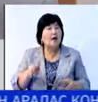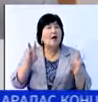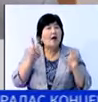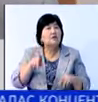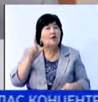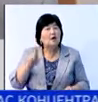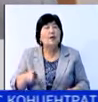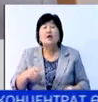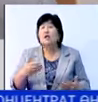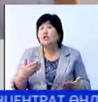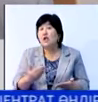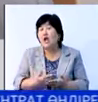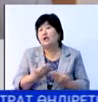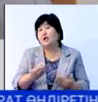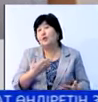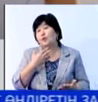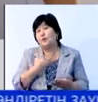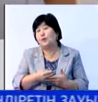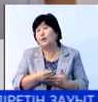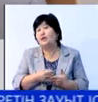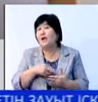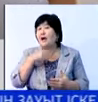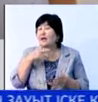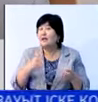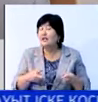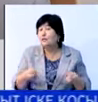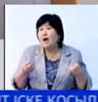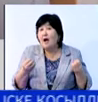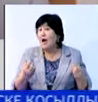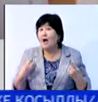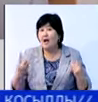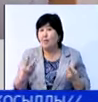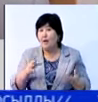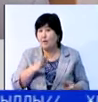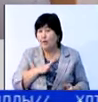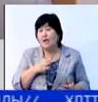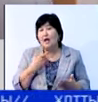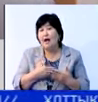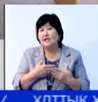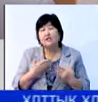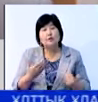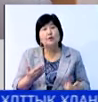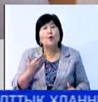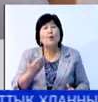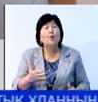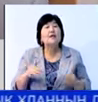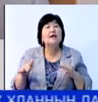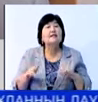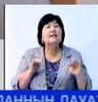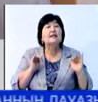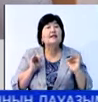адам болды. Және де өзі кішіпейіл болды, қарапайым болды. Әсіресе мына оның істеген